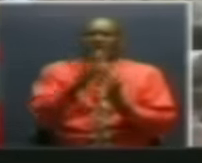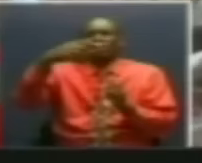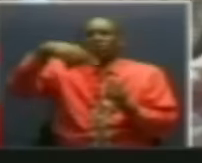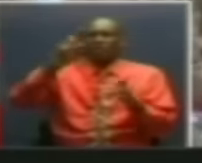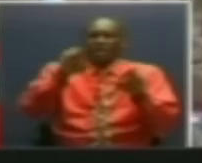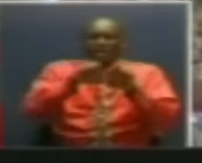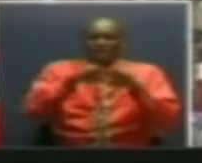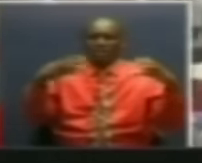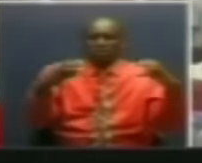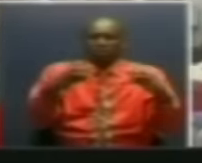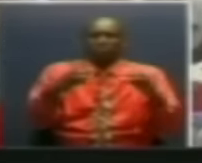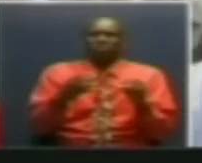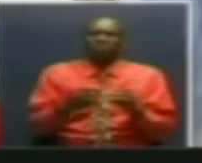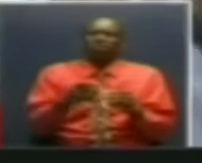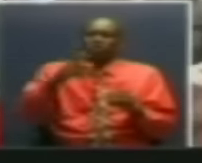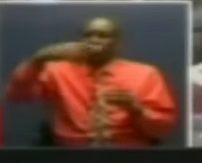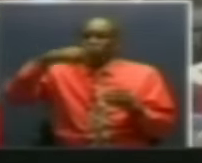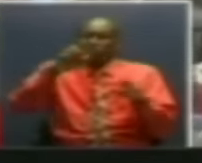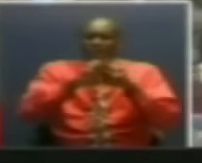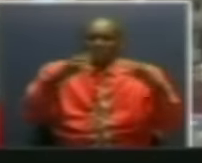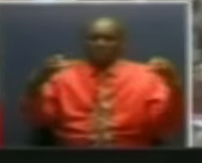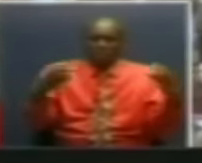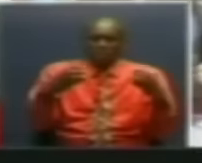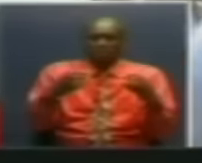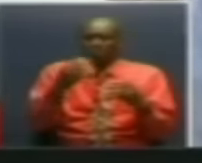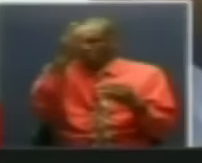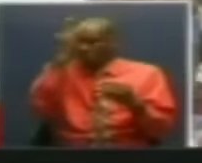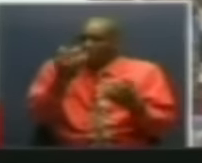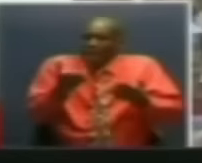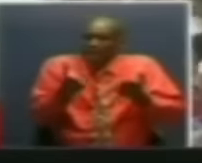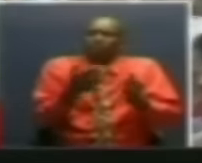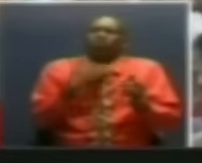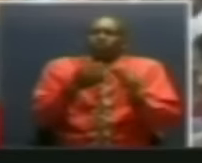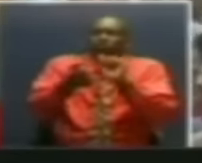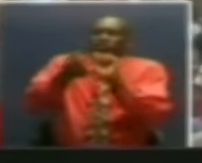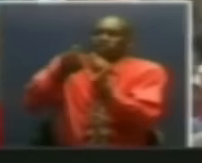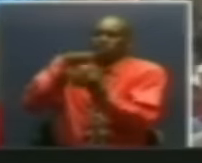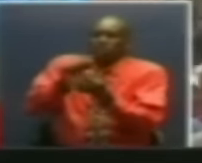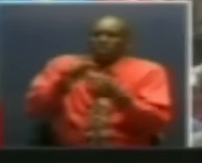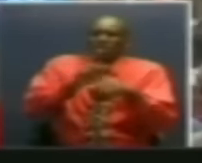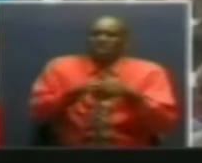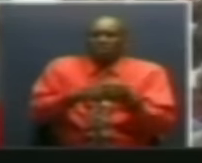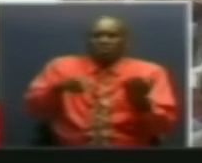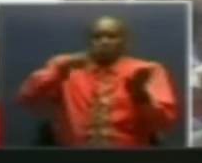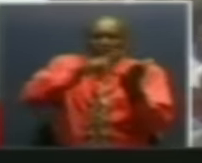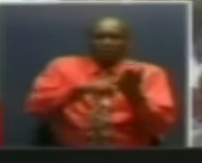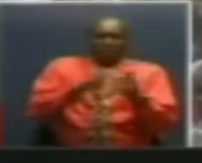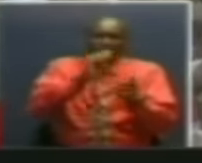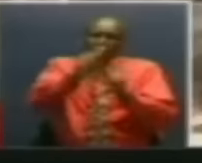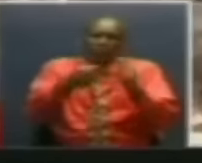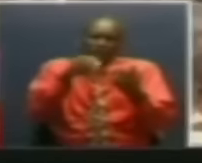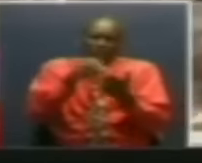team, mulishinda kama team, kwa nini sasa mnataka kubadilisha saa ya marudiano ya